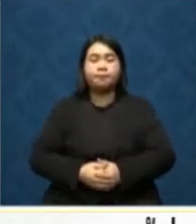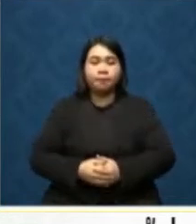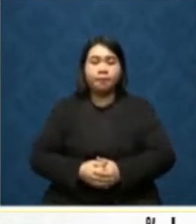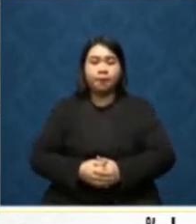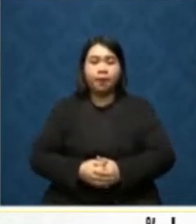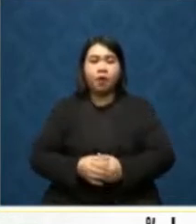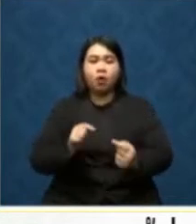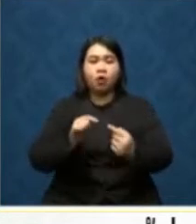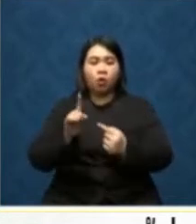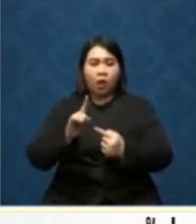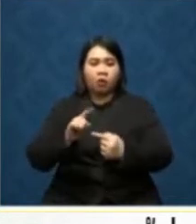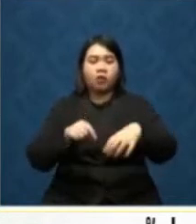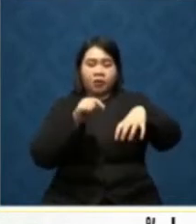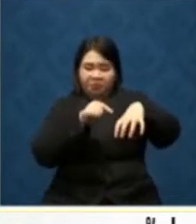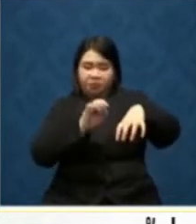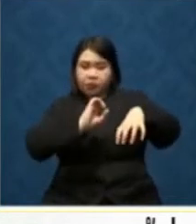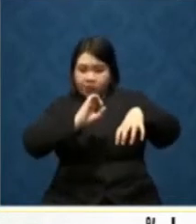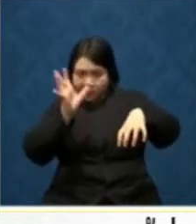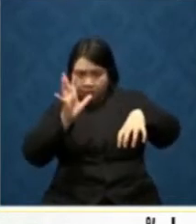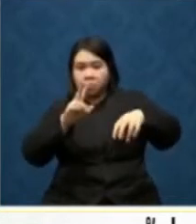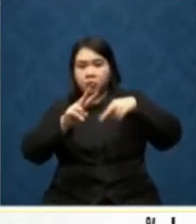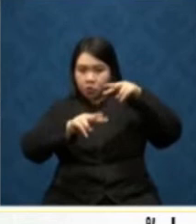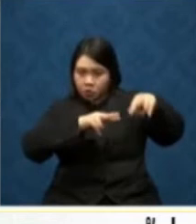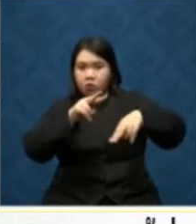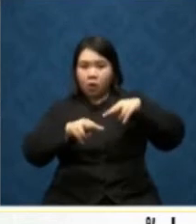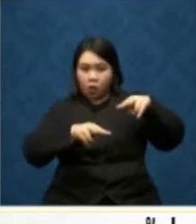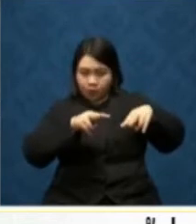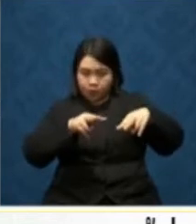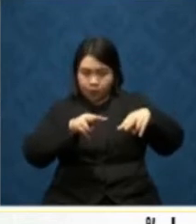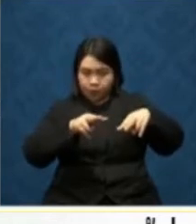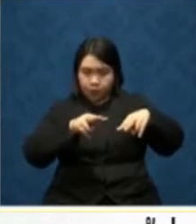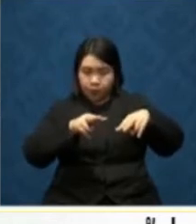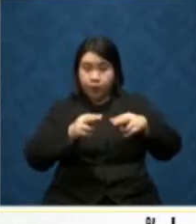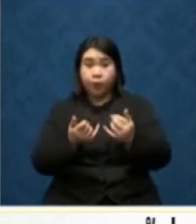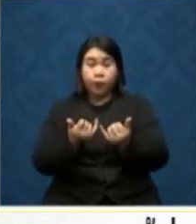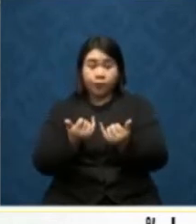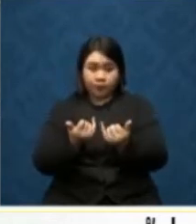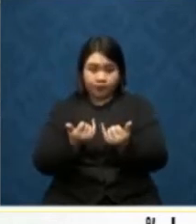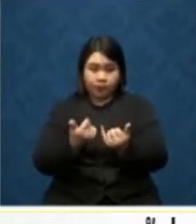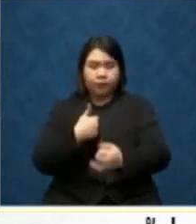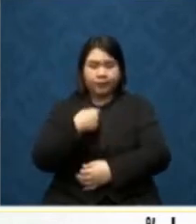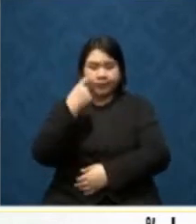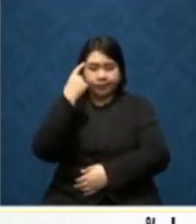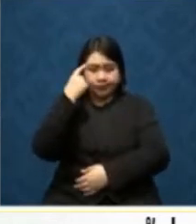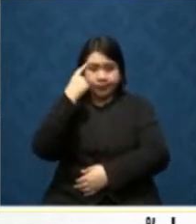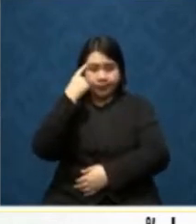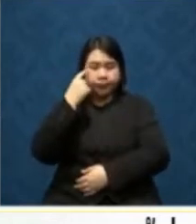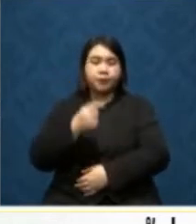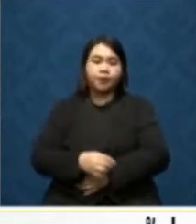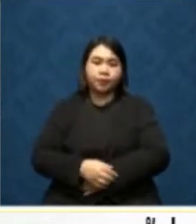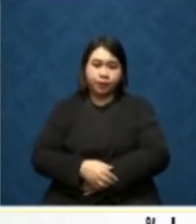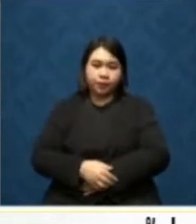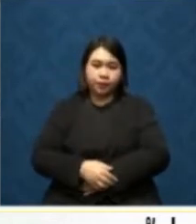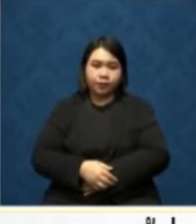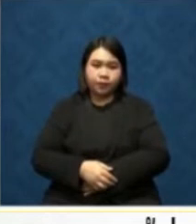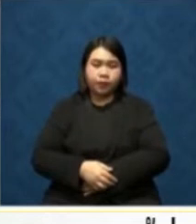ี้ขออนุญาตครทปทอแ่นาทีเดยวครับคือเรื่องความปรงใสตัวสอบได้ที่ผมได้นำเรีไปแล้วดังนั้น